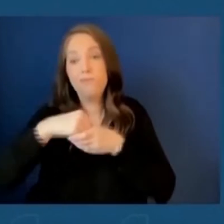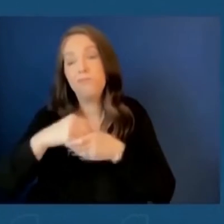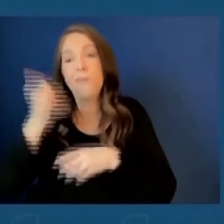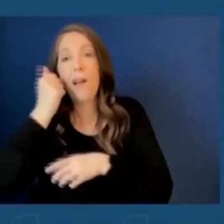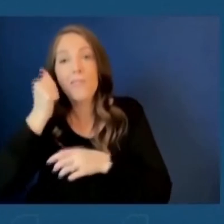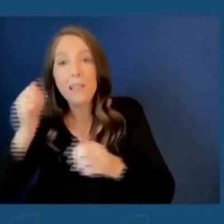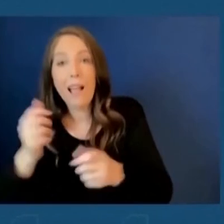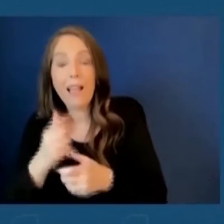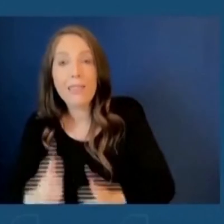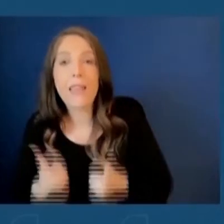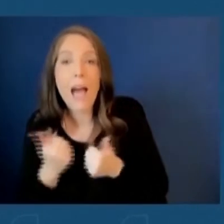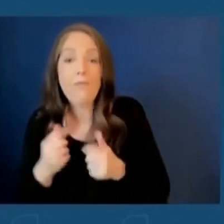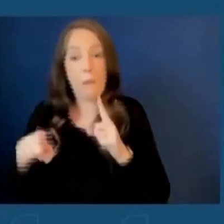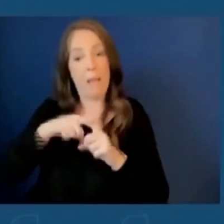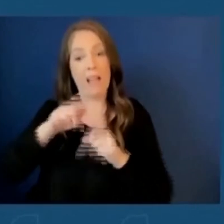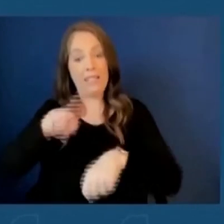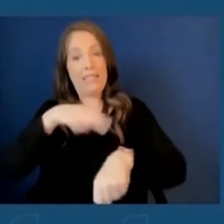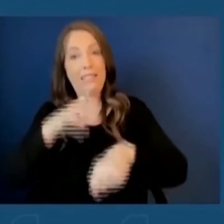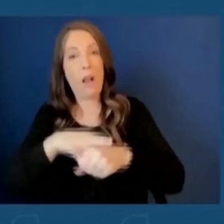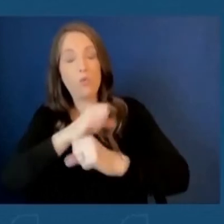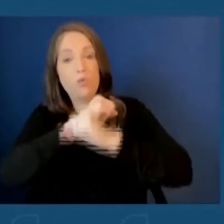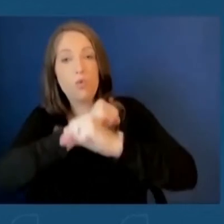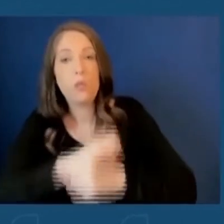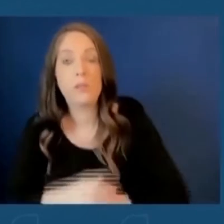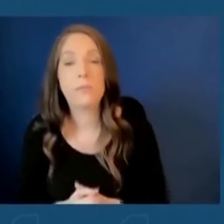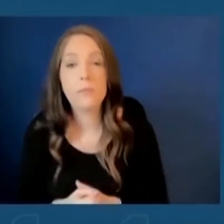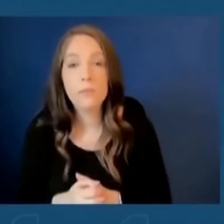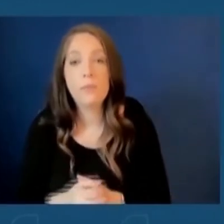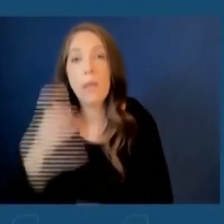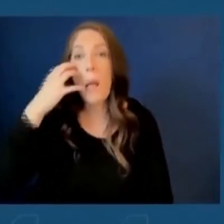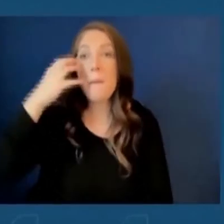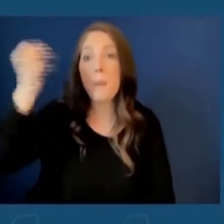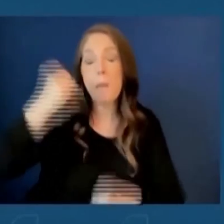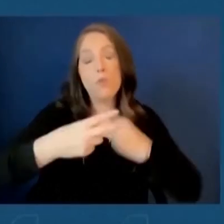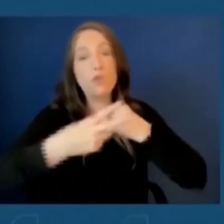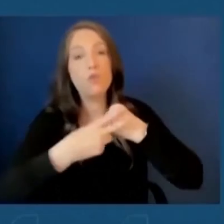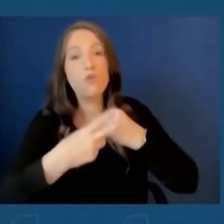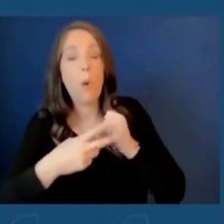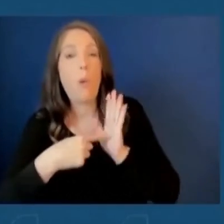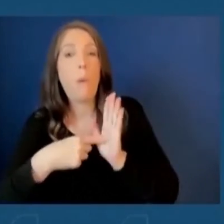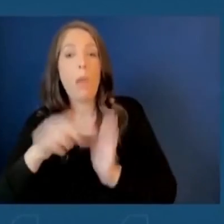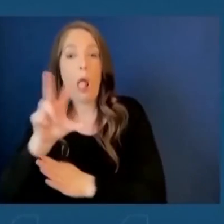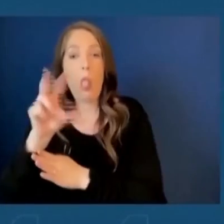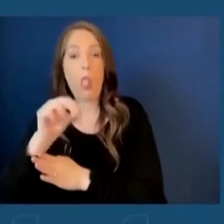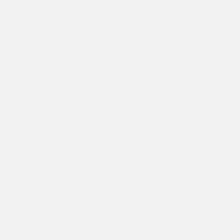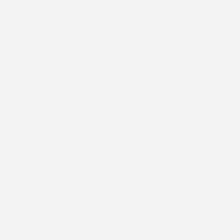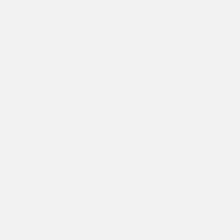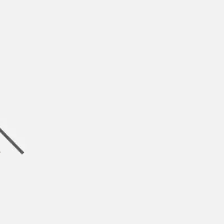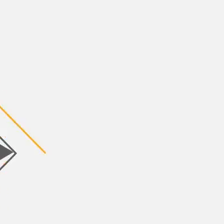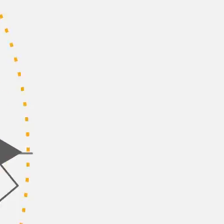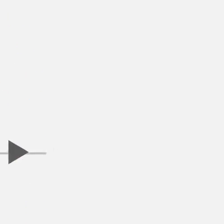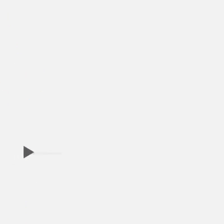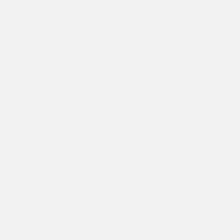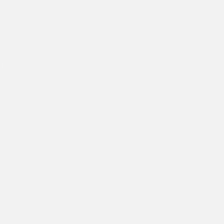产管理公司同意共同为亚利桑那州的芯片工厂提供至多$300亿的资金。